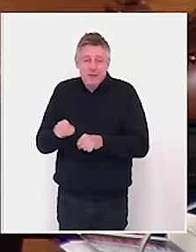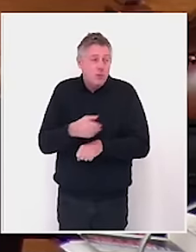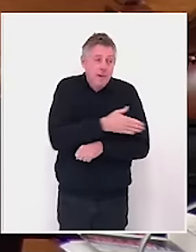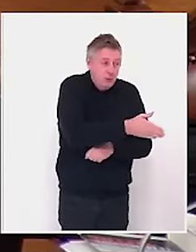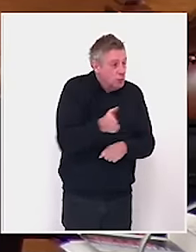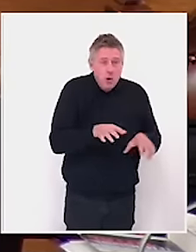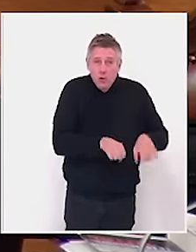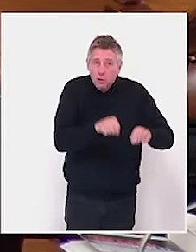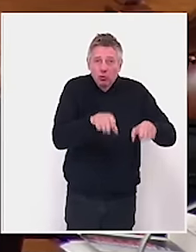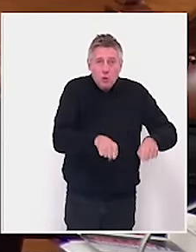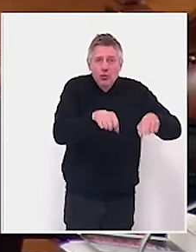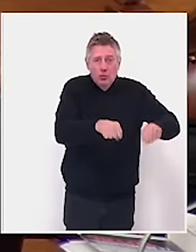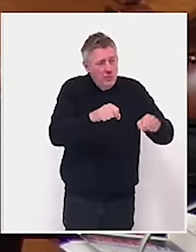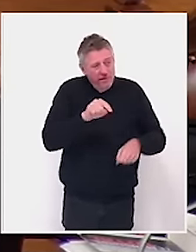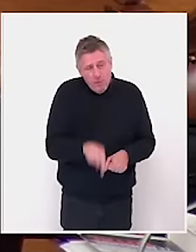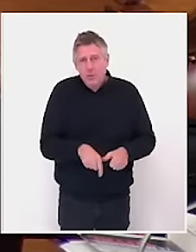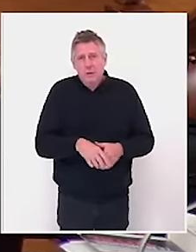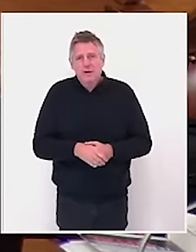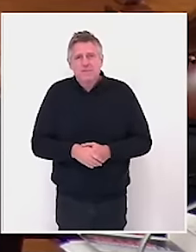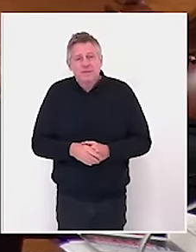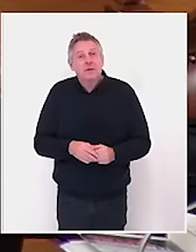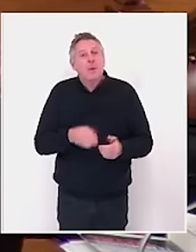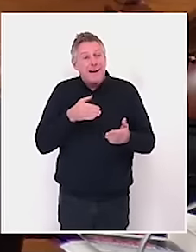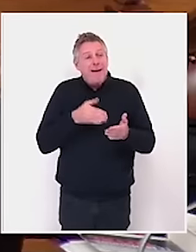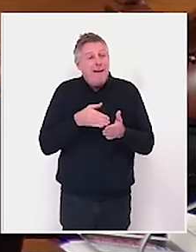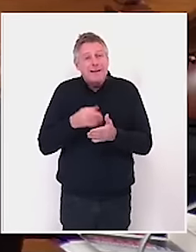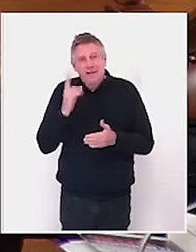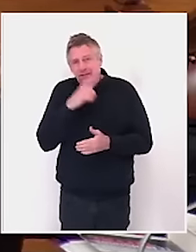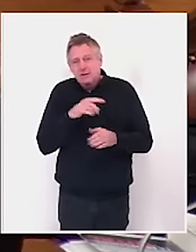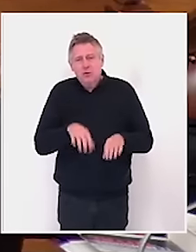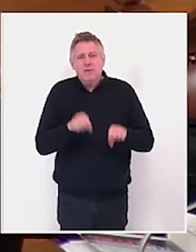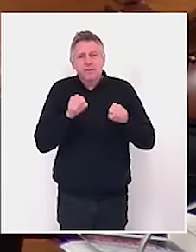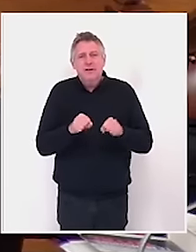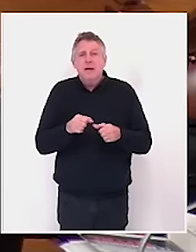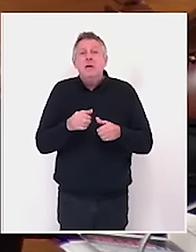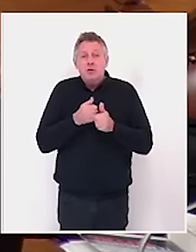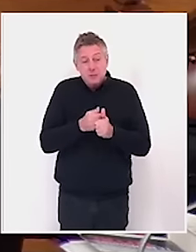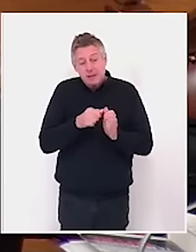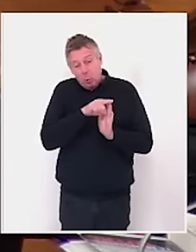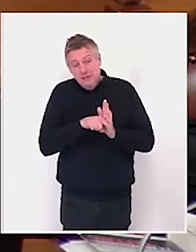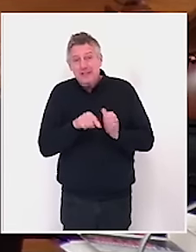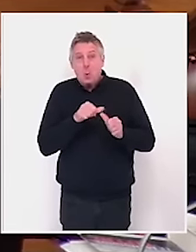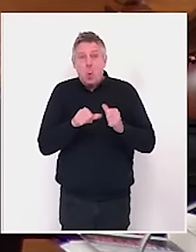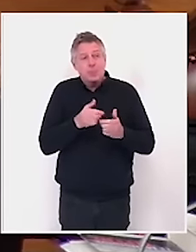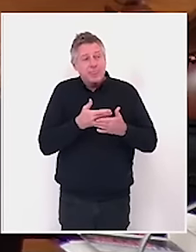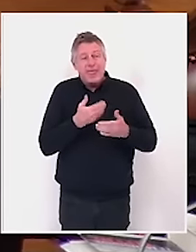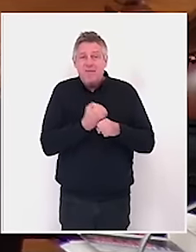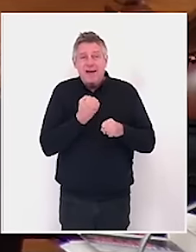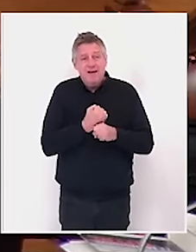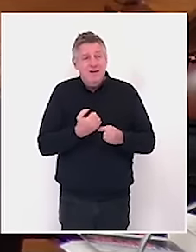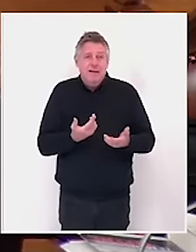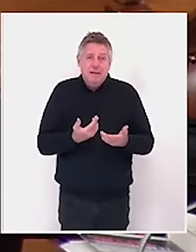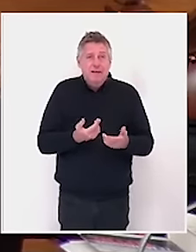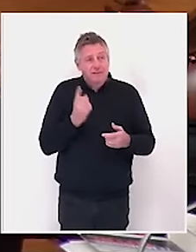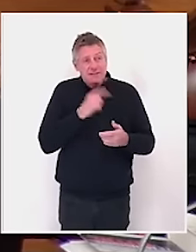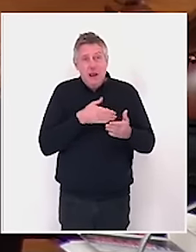on pense aussi que la question de la difficulté de recruter est liée justement à ces conditions de travail qui sont plutôt difficiles, et puis il y a des rémunérations qui sont plutôt